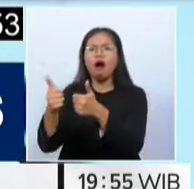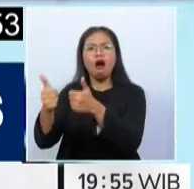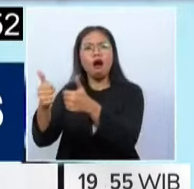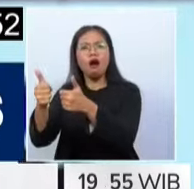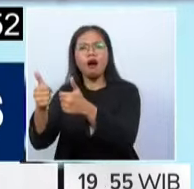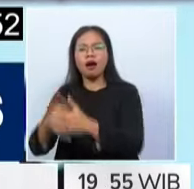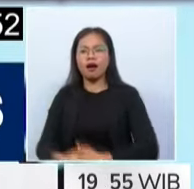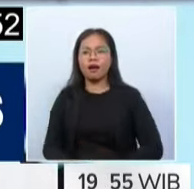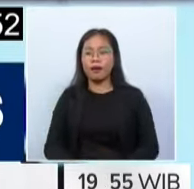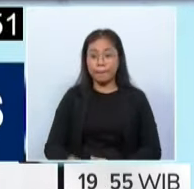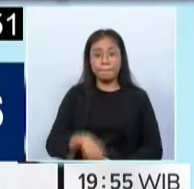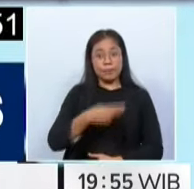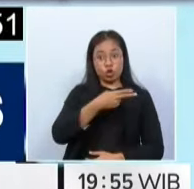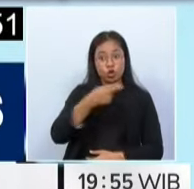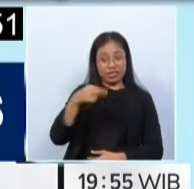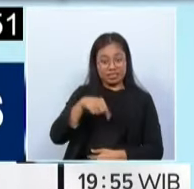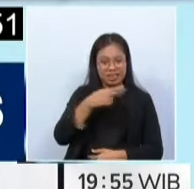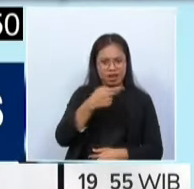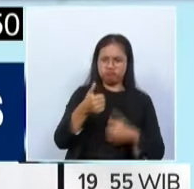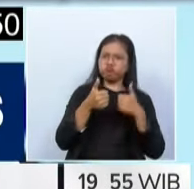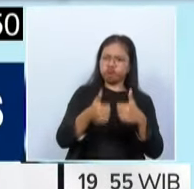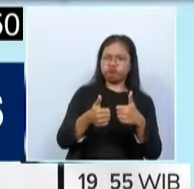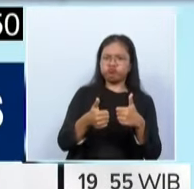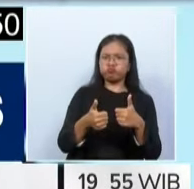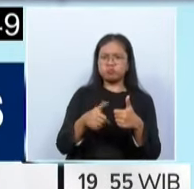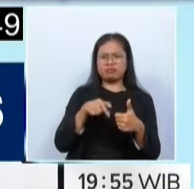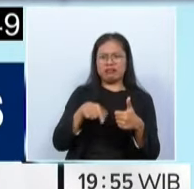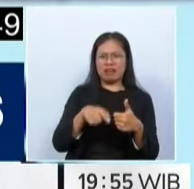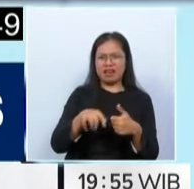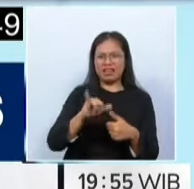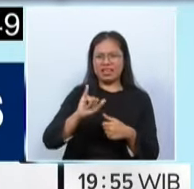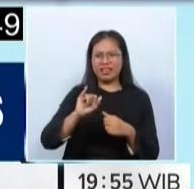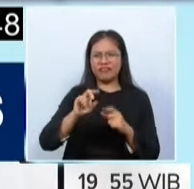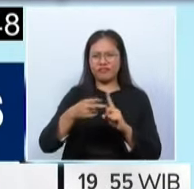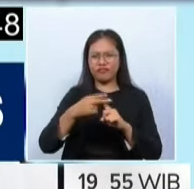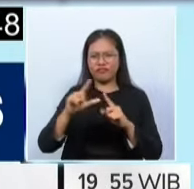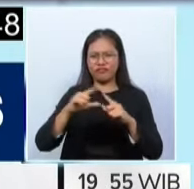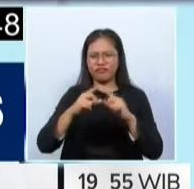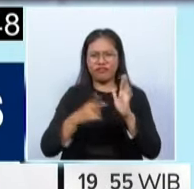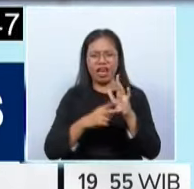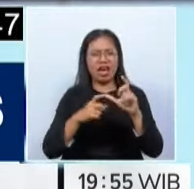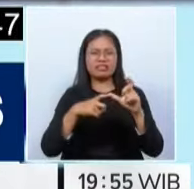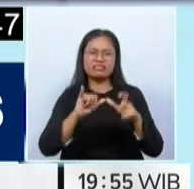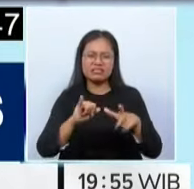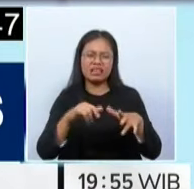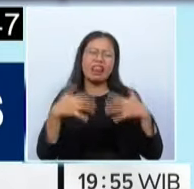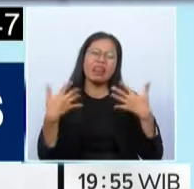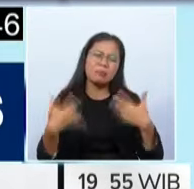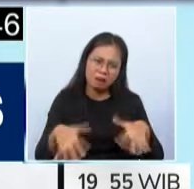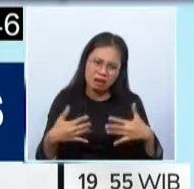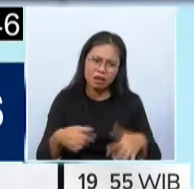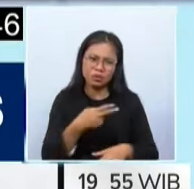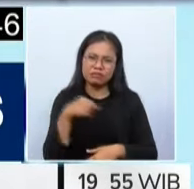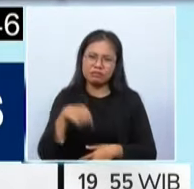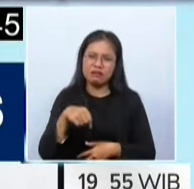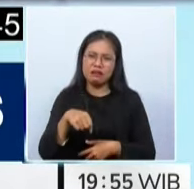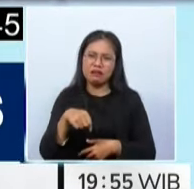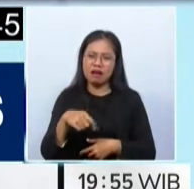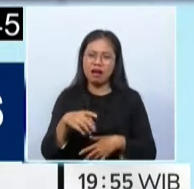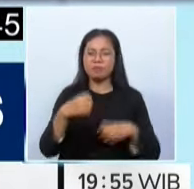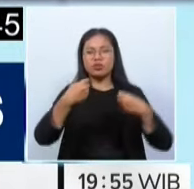rendah pertumbuhan masih ada eh neraca perdagangan kita bagus surplus